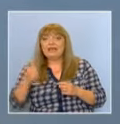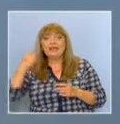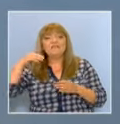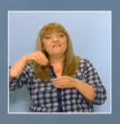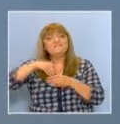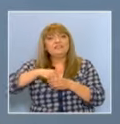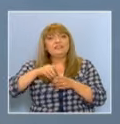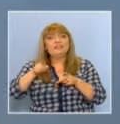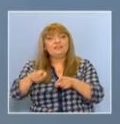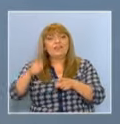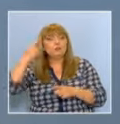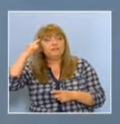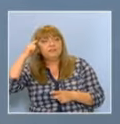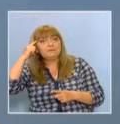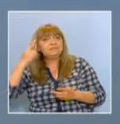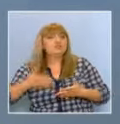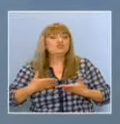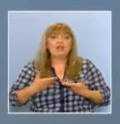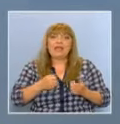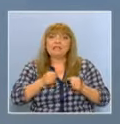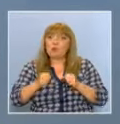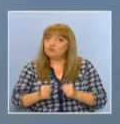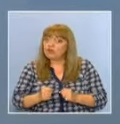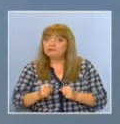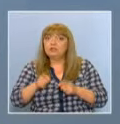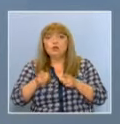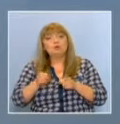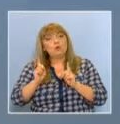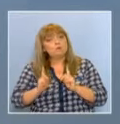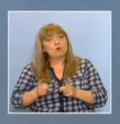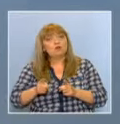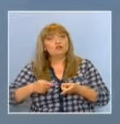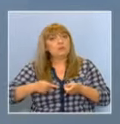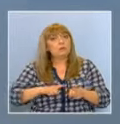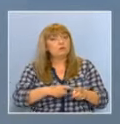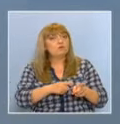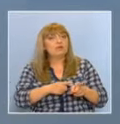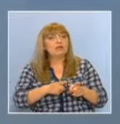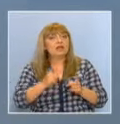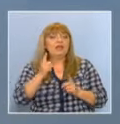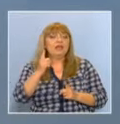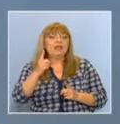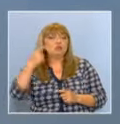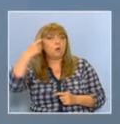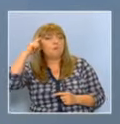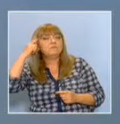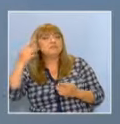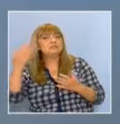мисли, желания, очаквания, той би могъл да провокира едно по-евристично